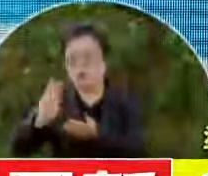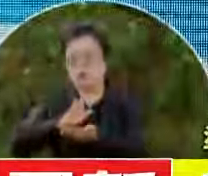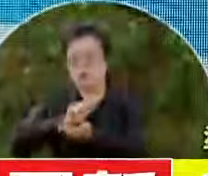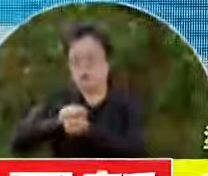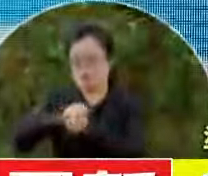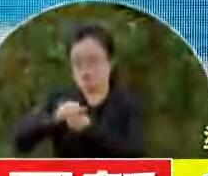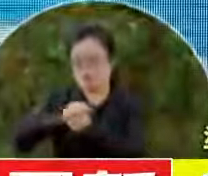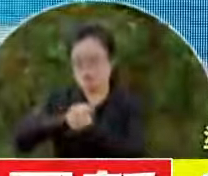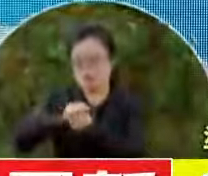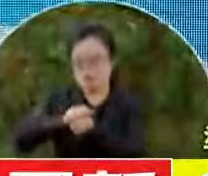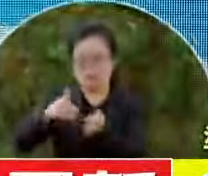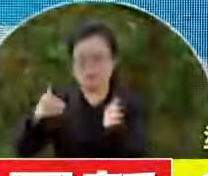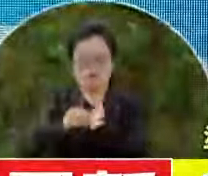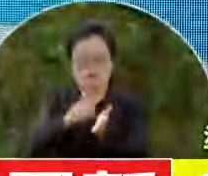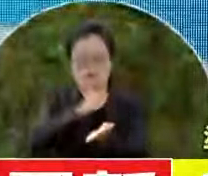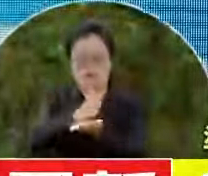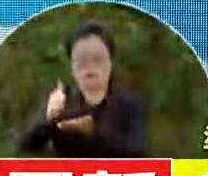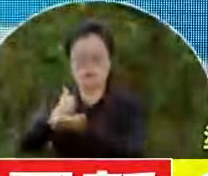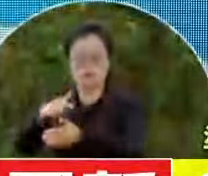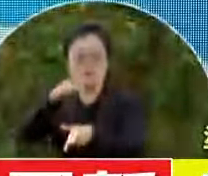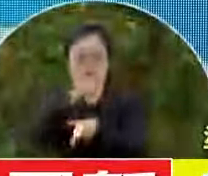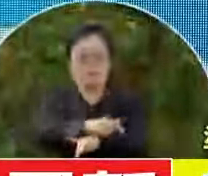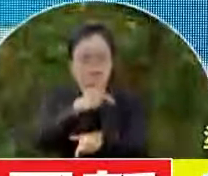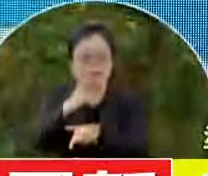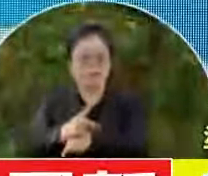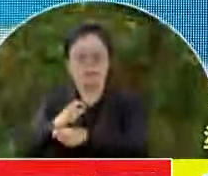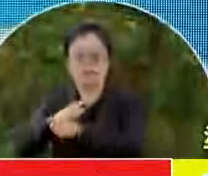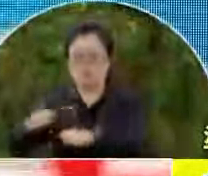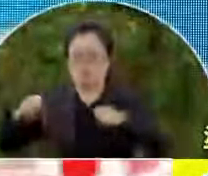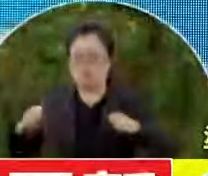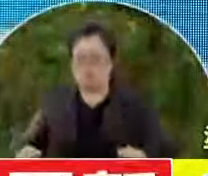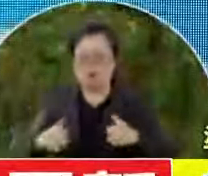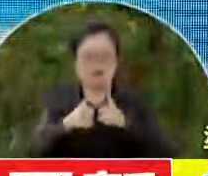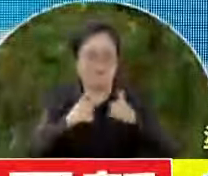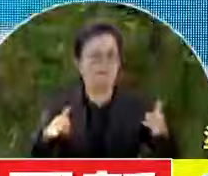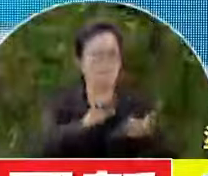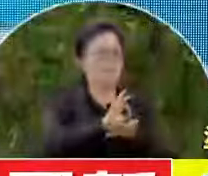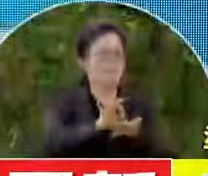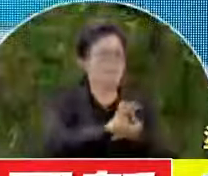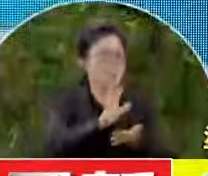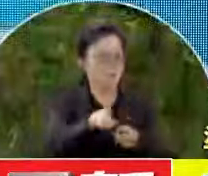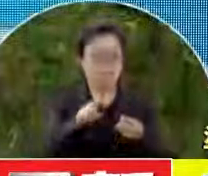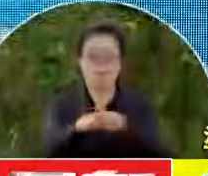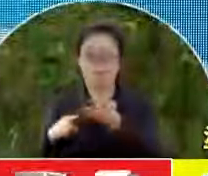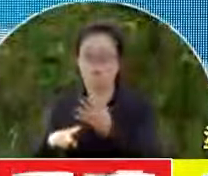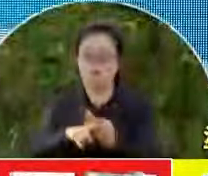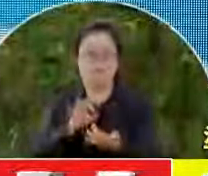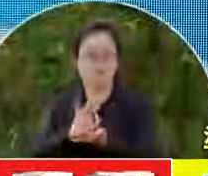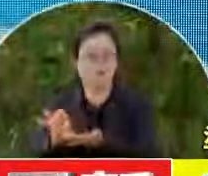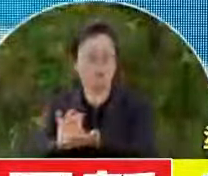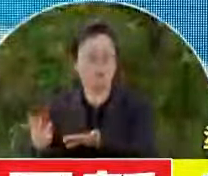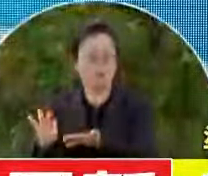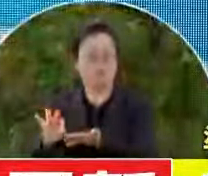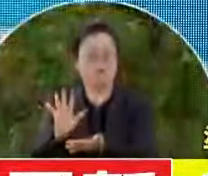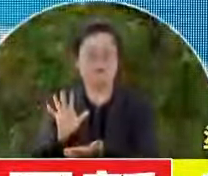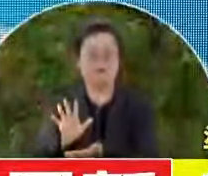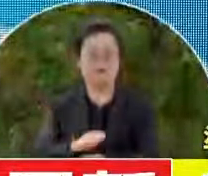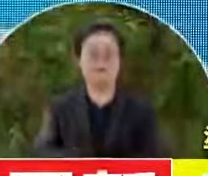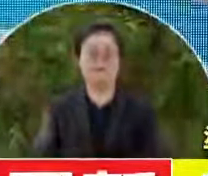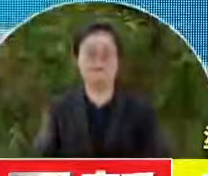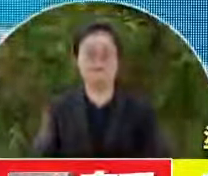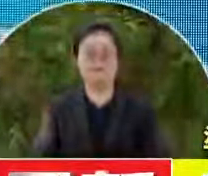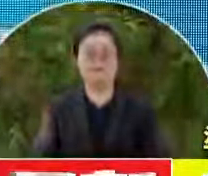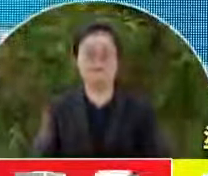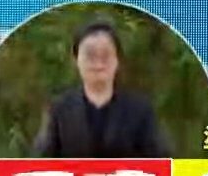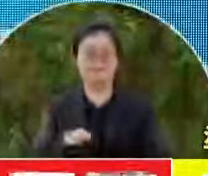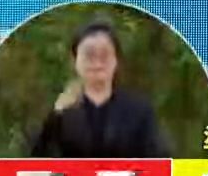送到永康，民生也有使用，工业也有使用。换句话说，